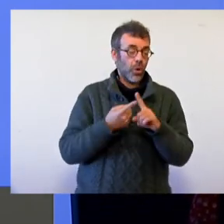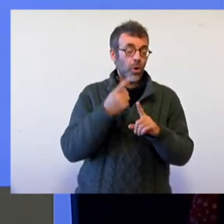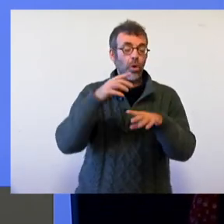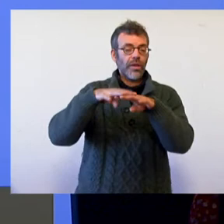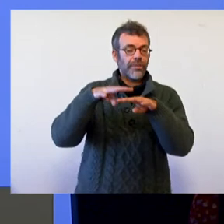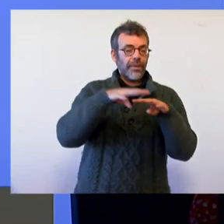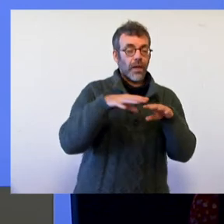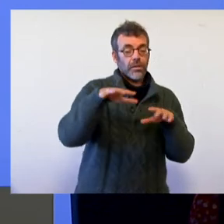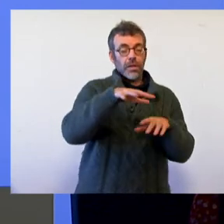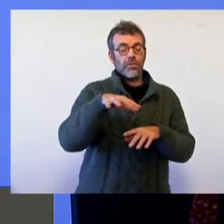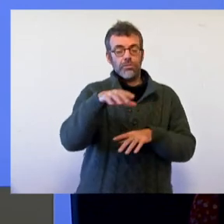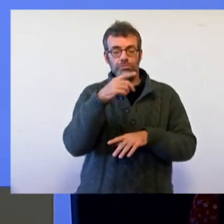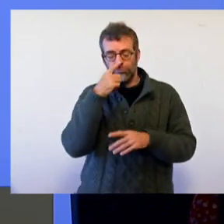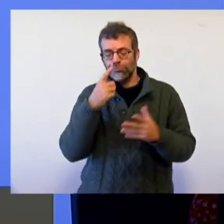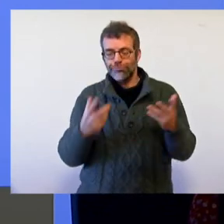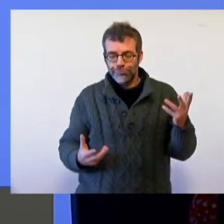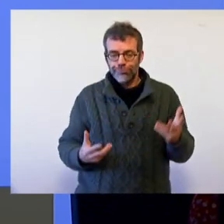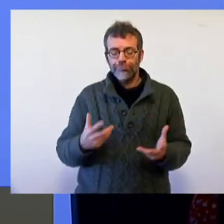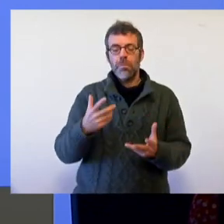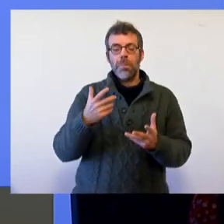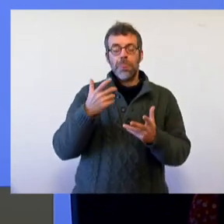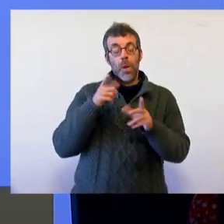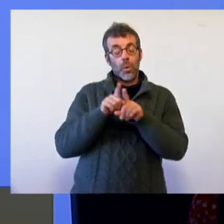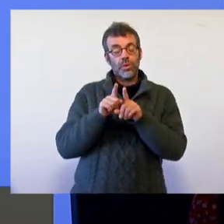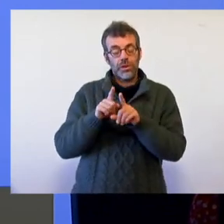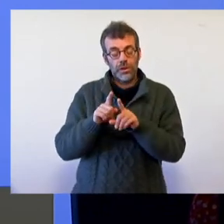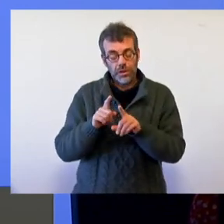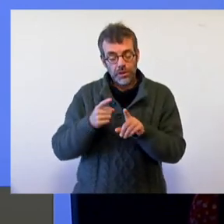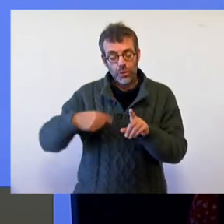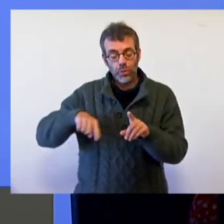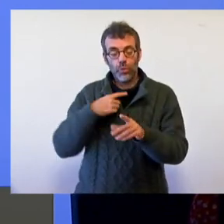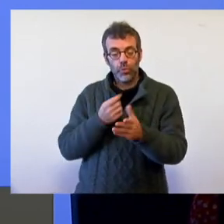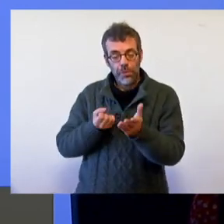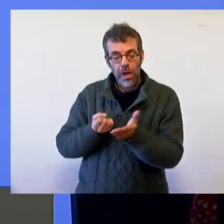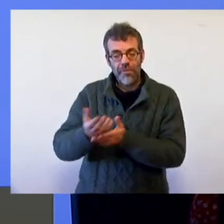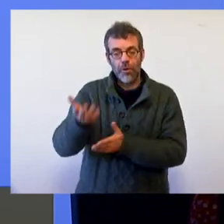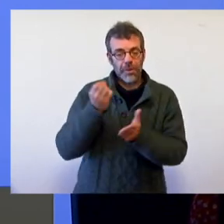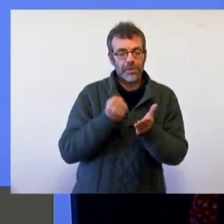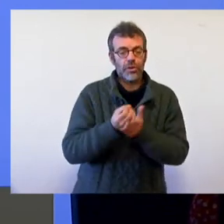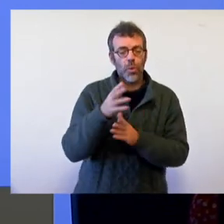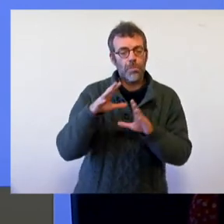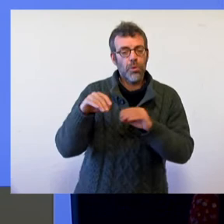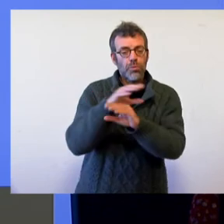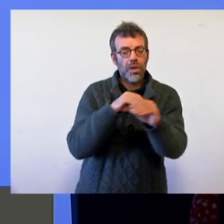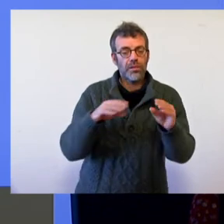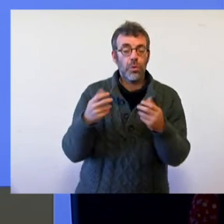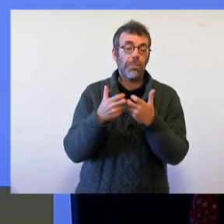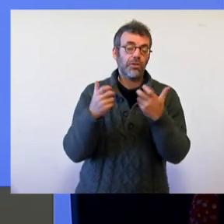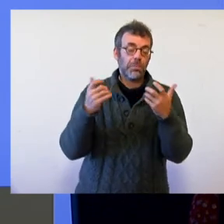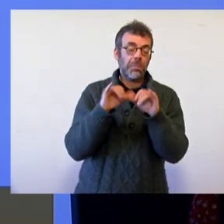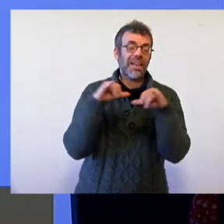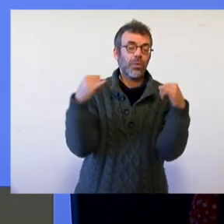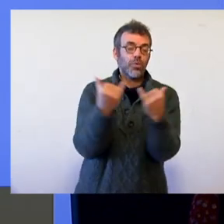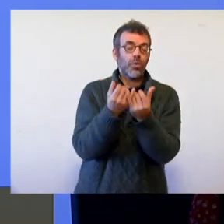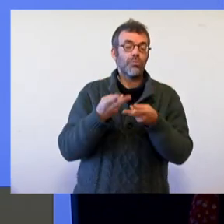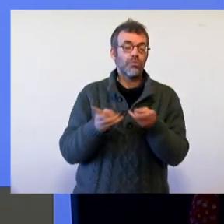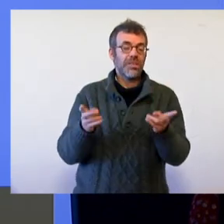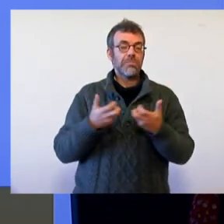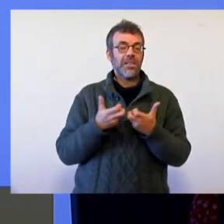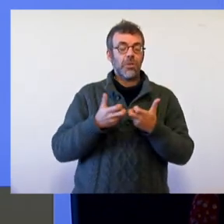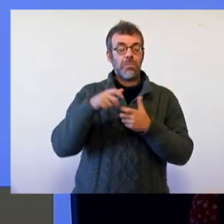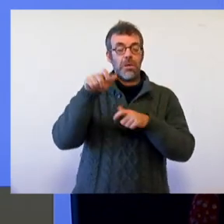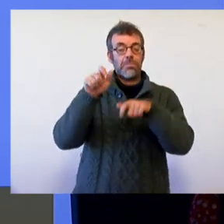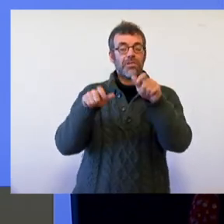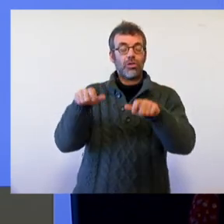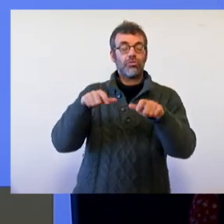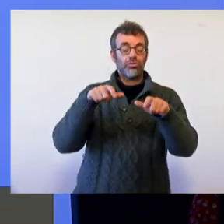de participer à informer la population, ce que nous ferons à travers des réunions publiques, les habitants des chantiers qui commencent, et la